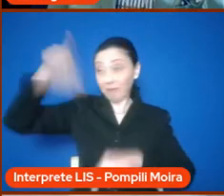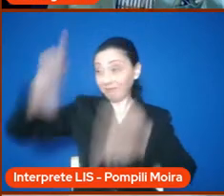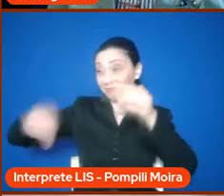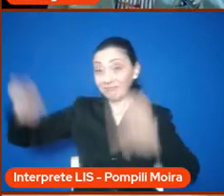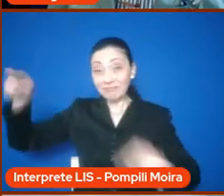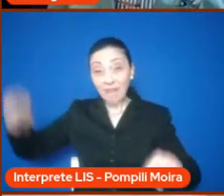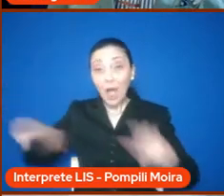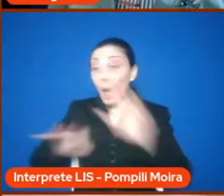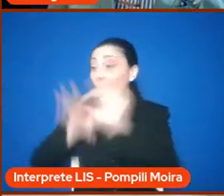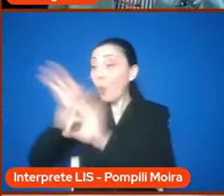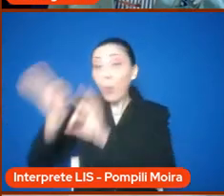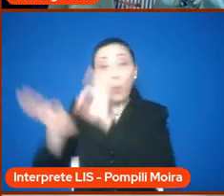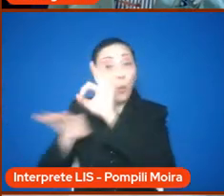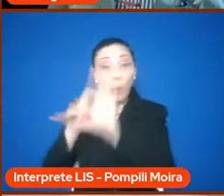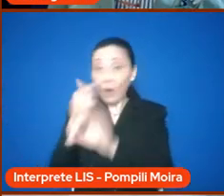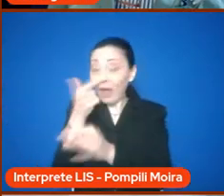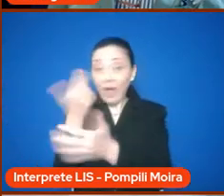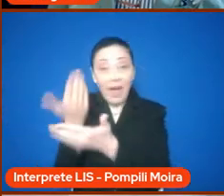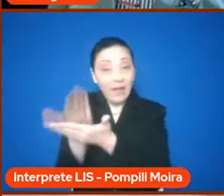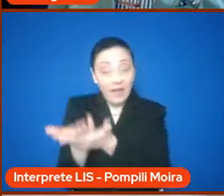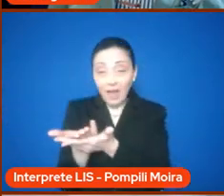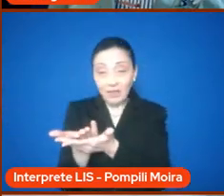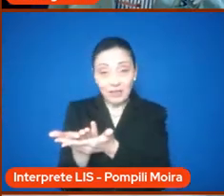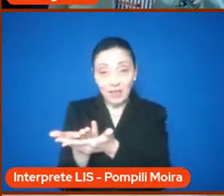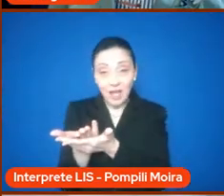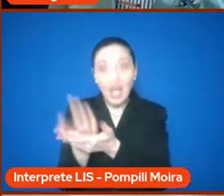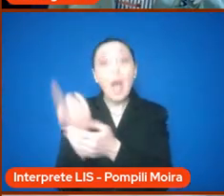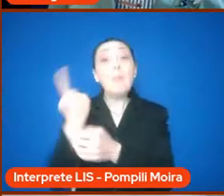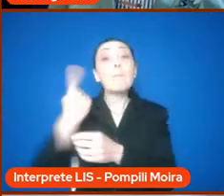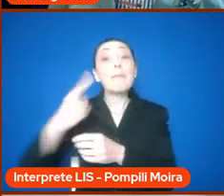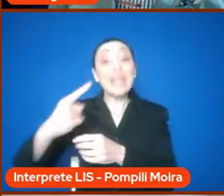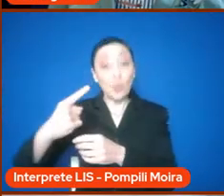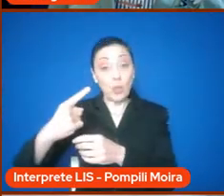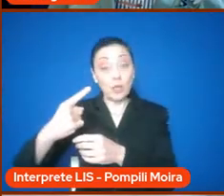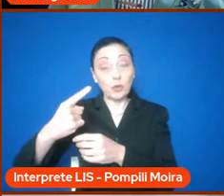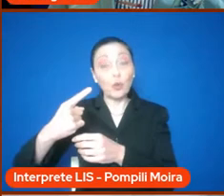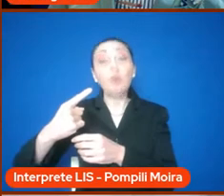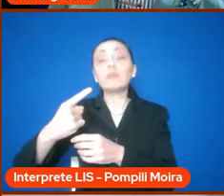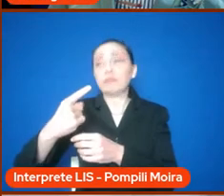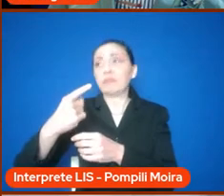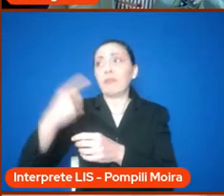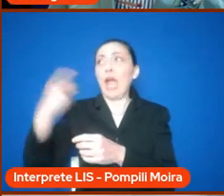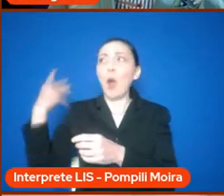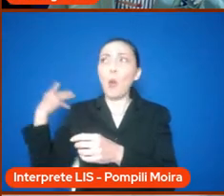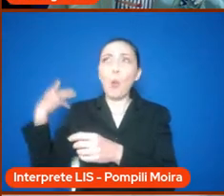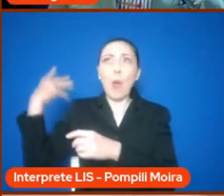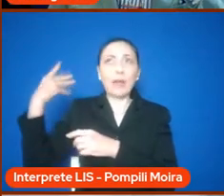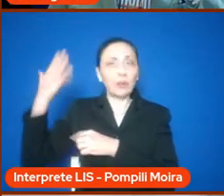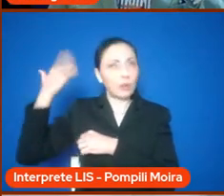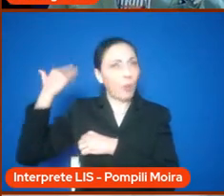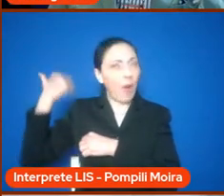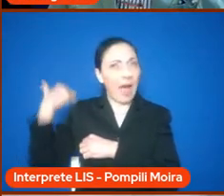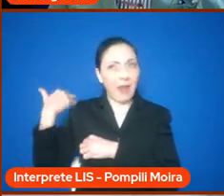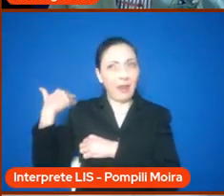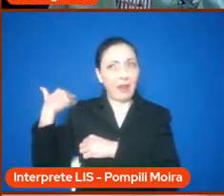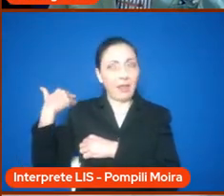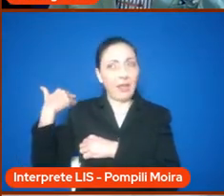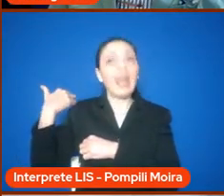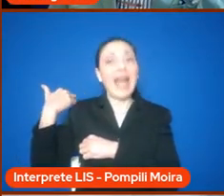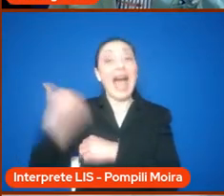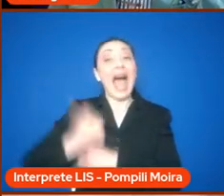questo in questi 4 anni, in quei 4 anni, perché poi ho terminato questo lavoro in qualche modo l'anno